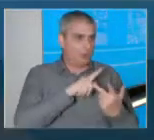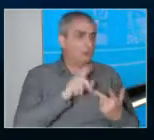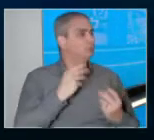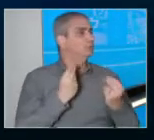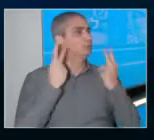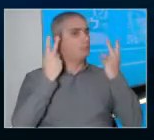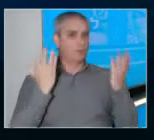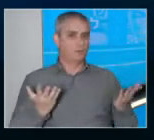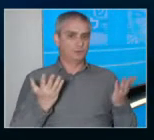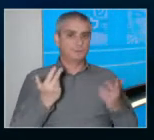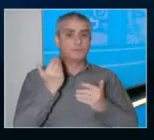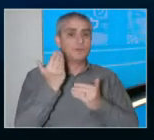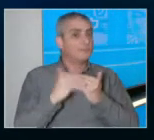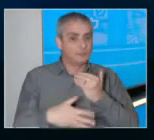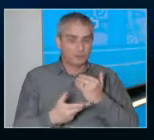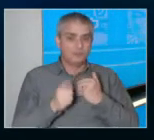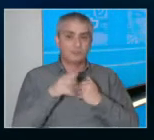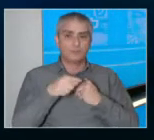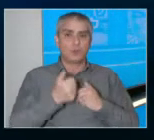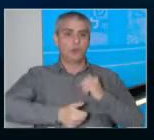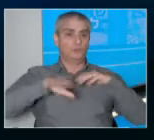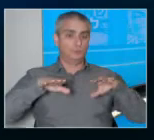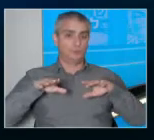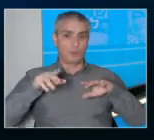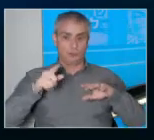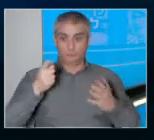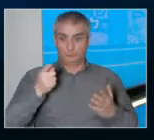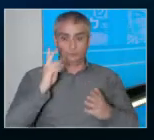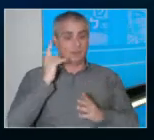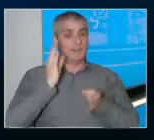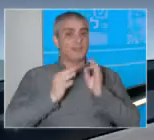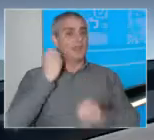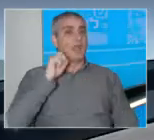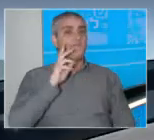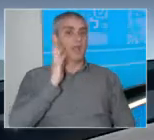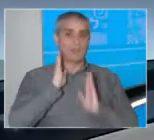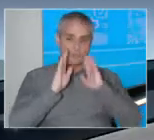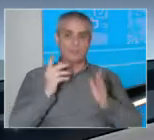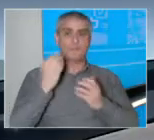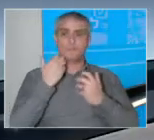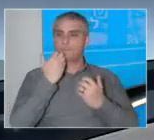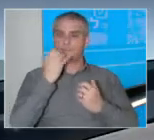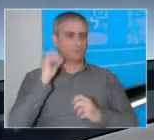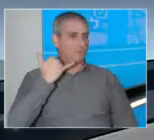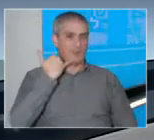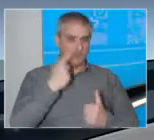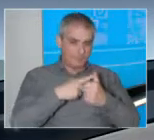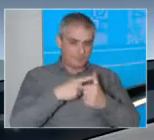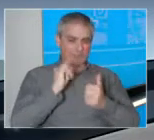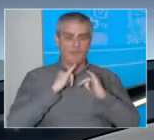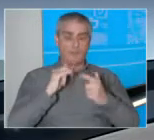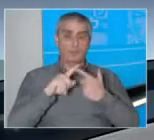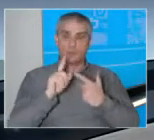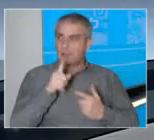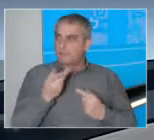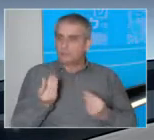מהותי. בסוף... יש כאן ראש ממשלה שעומד לדין על הפרת אמונים, על פרשת בזק ועל העניין הזה של המתנות וכו'.